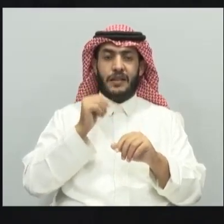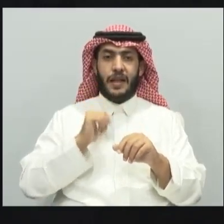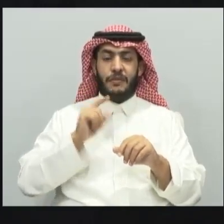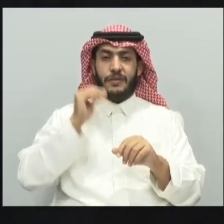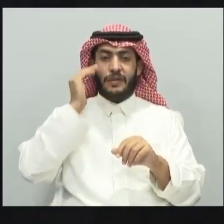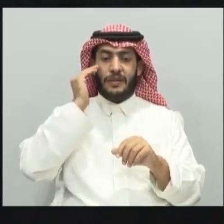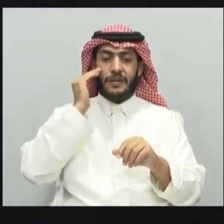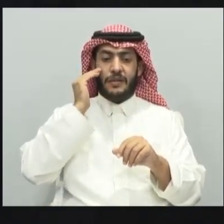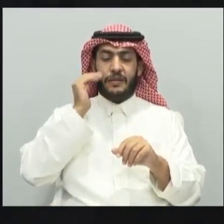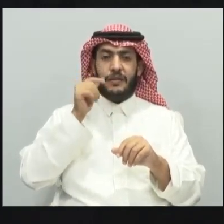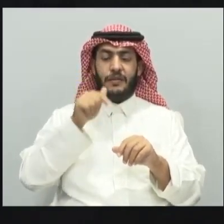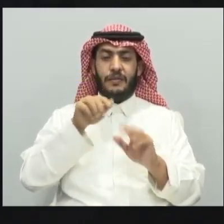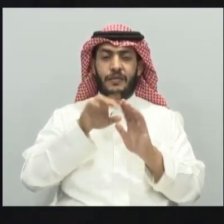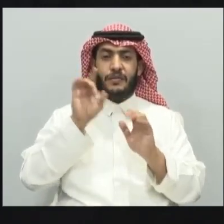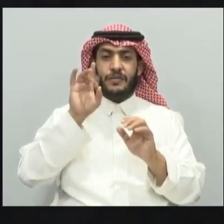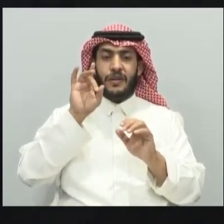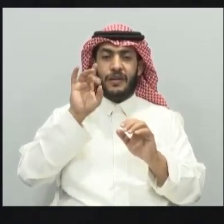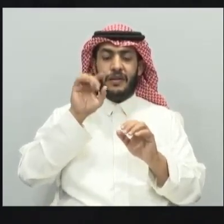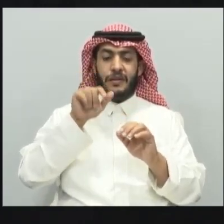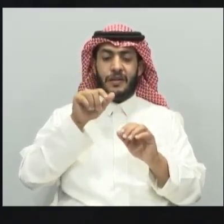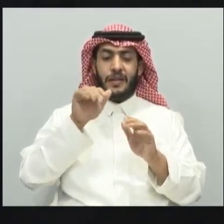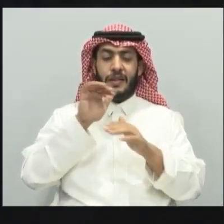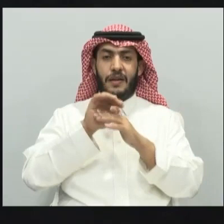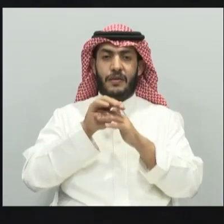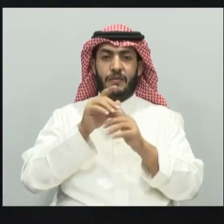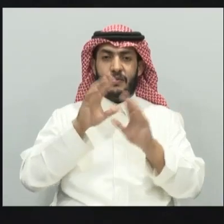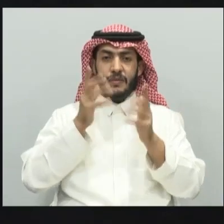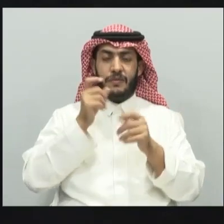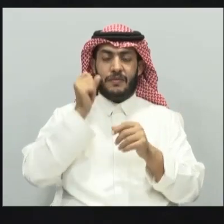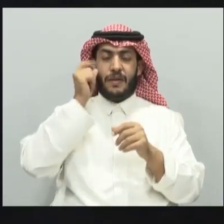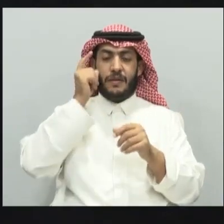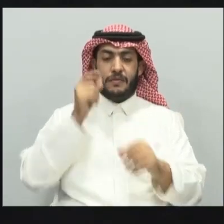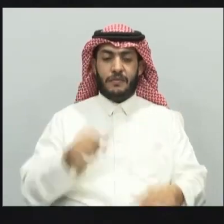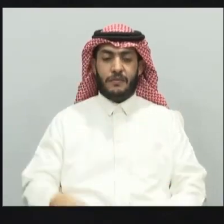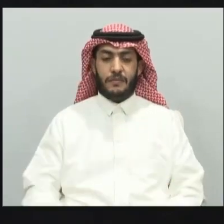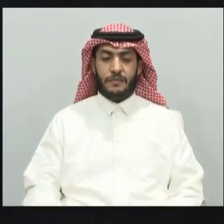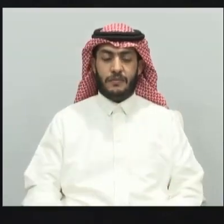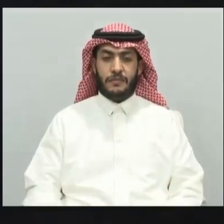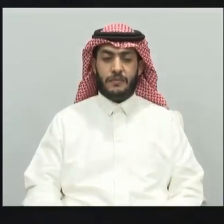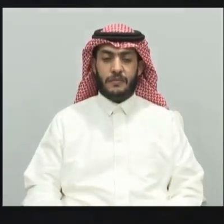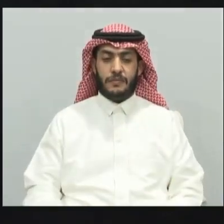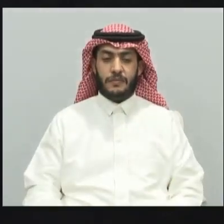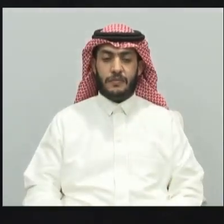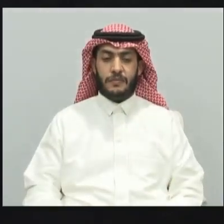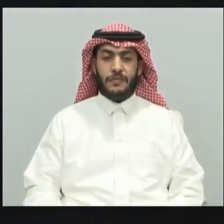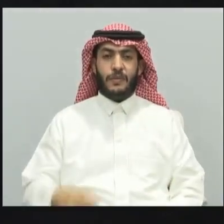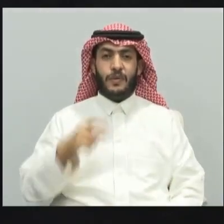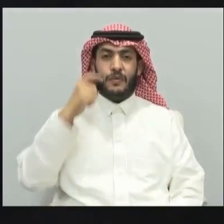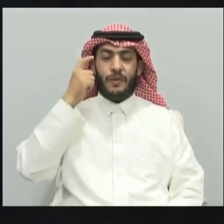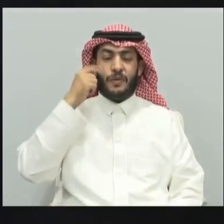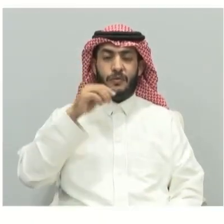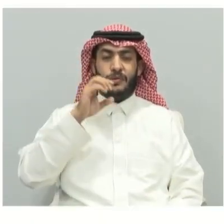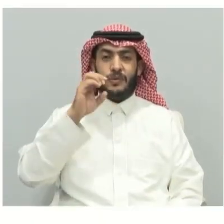والطالبات يثري باذن الله تعالى هذا الدرس ويقوي لديكم الفهم والاستيعاب هنا افكر